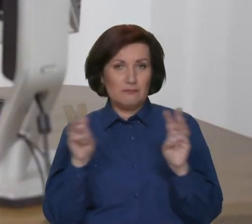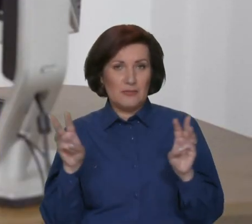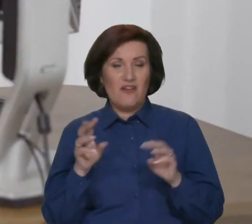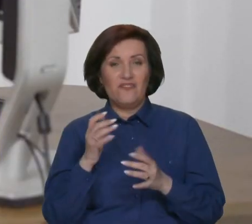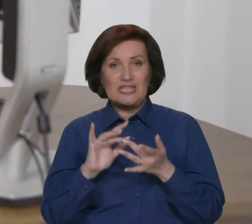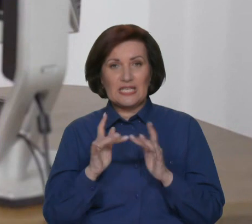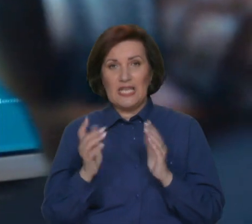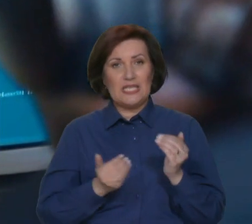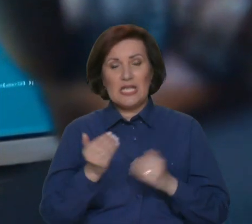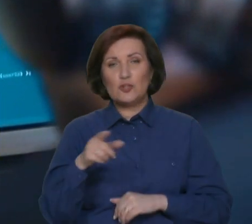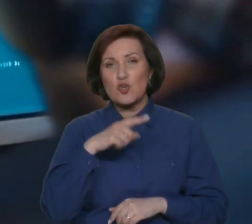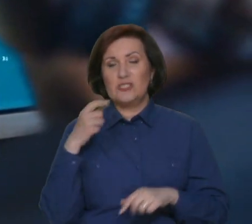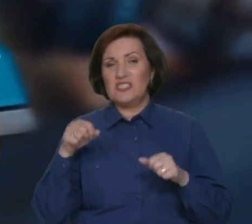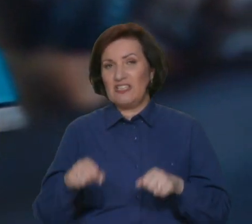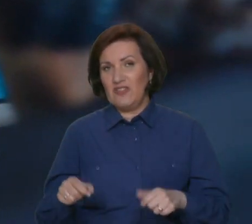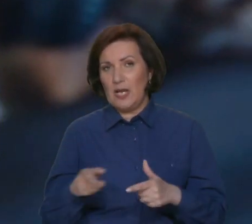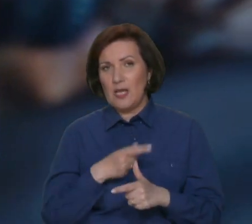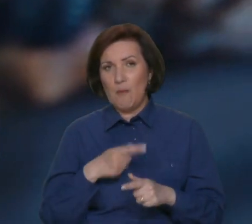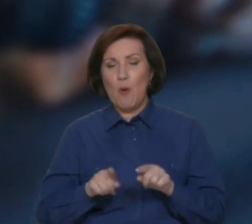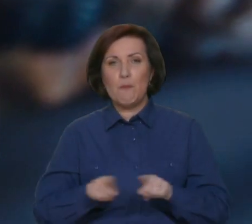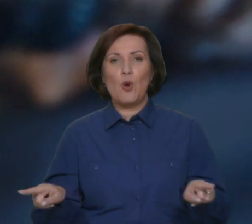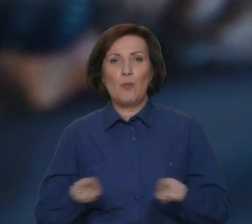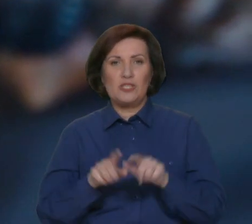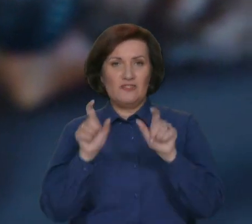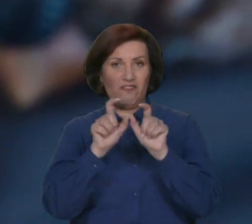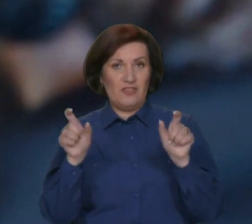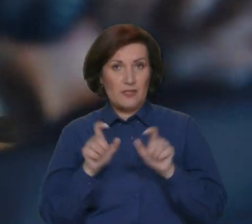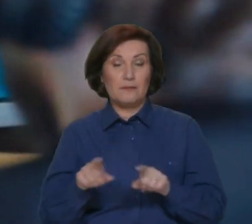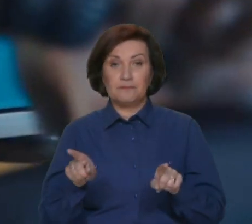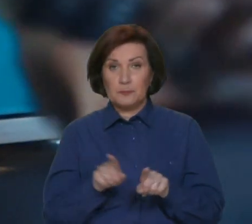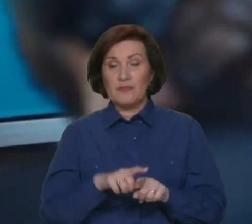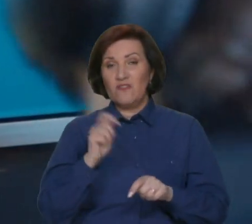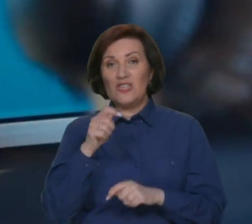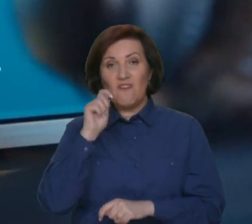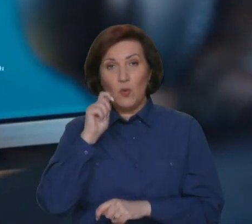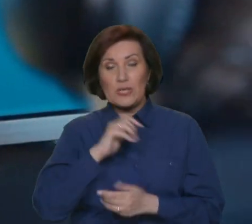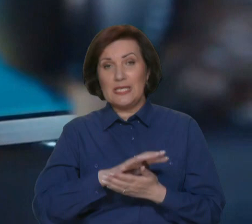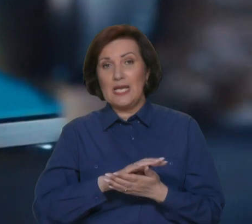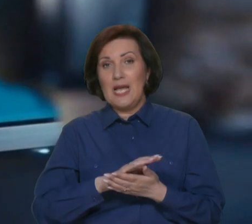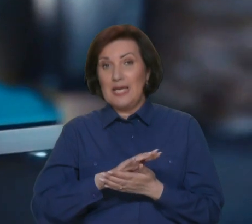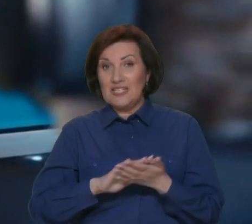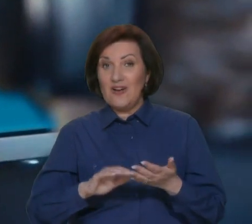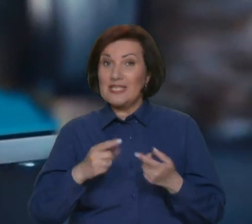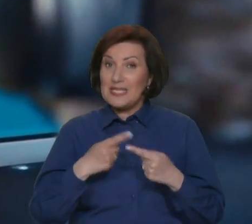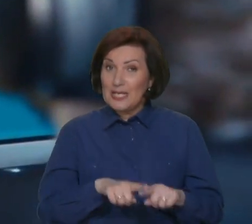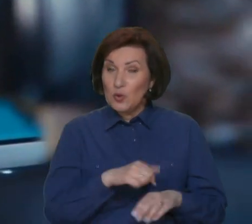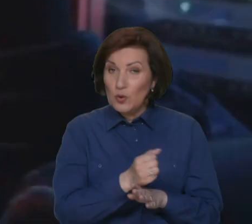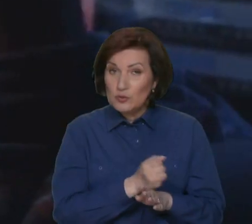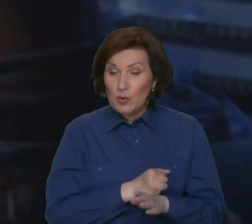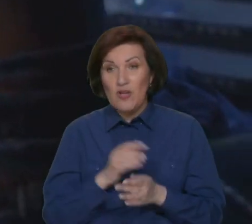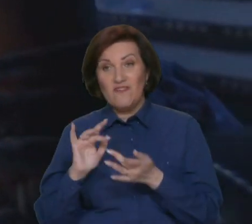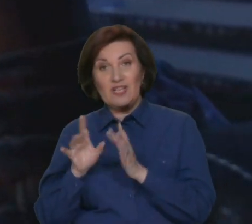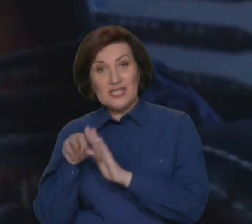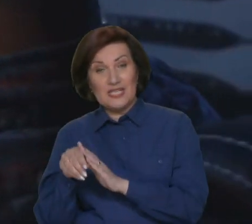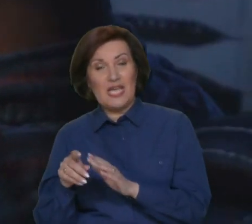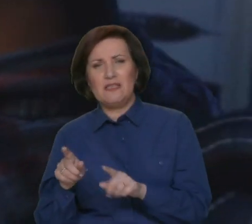інтернеті, які належать російській владі або пропагандистським виданням. Таким чином, війна в Україні триває з технікою та зброєю. В інтернеті